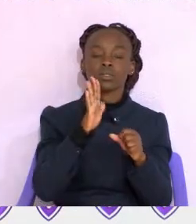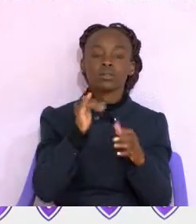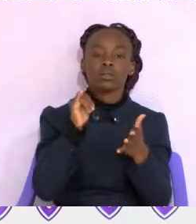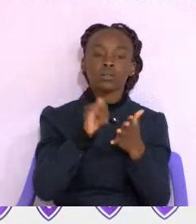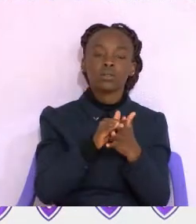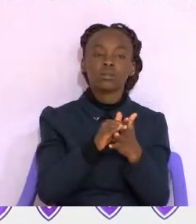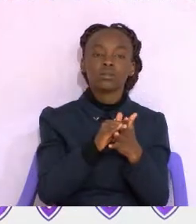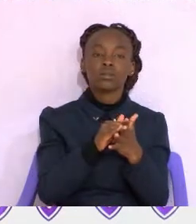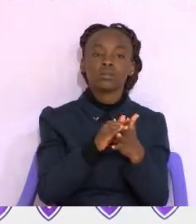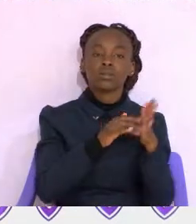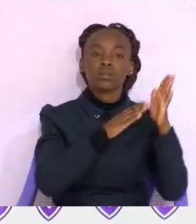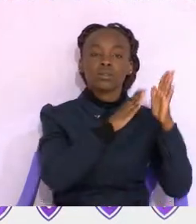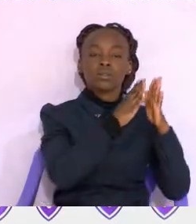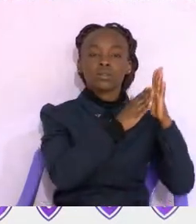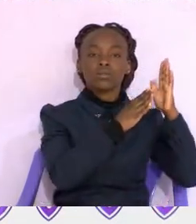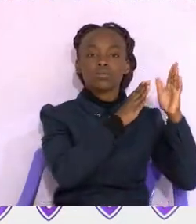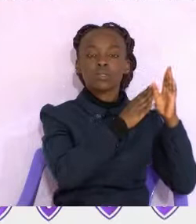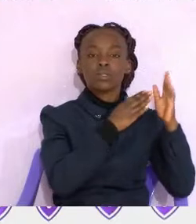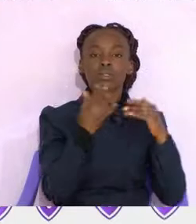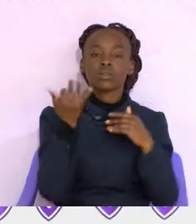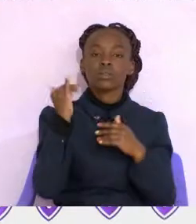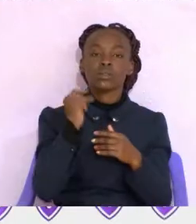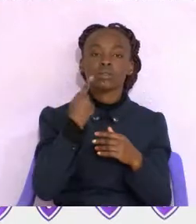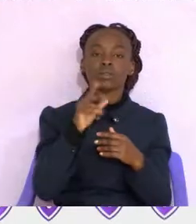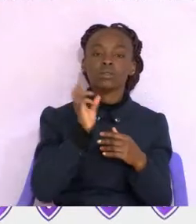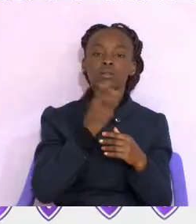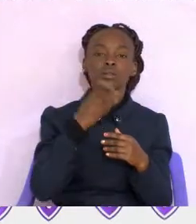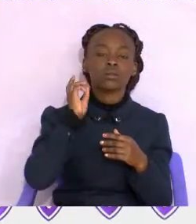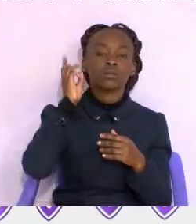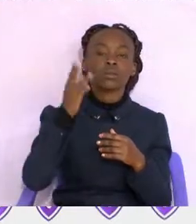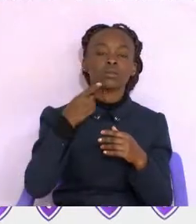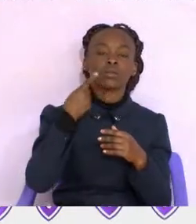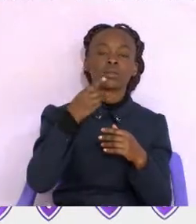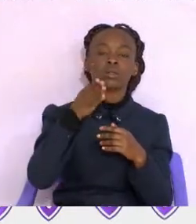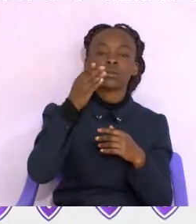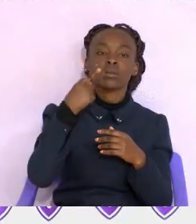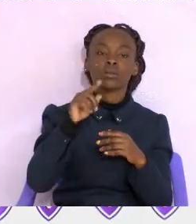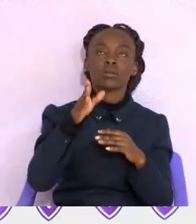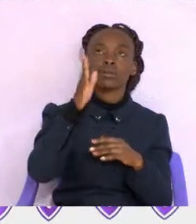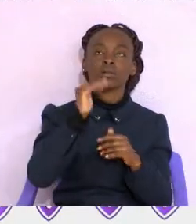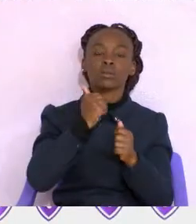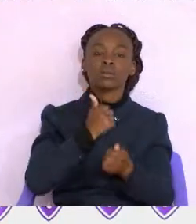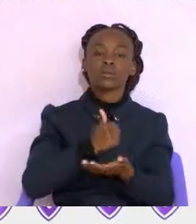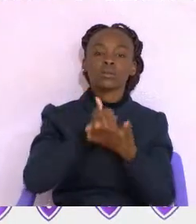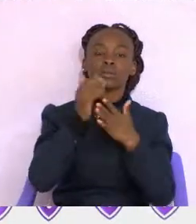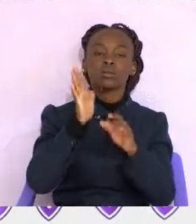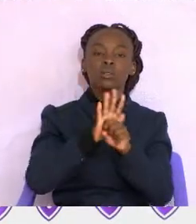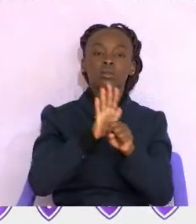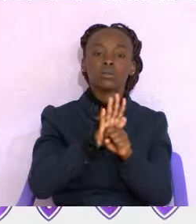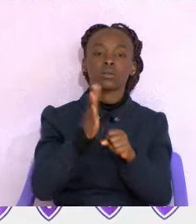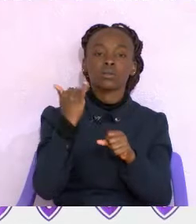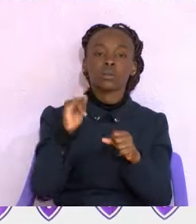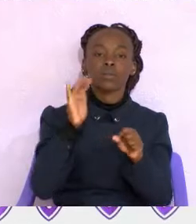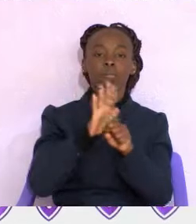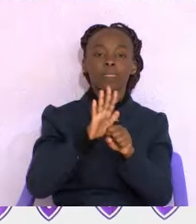walikazia kuendelea kwa ile safari. Mungu atusaidie sana, kwa maana mara nyingi wakati hatari haionekani, sio rahisi